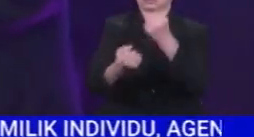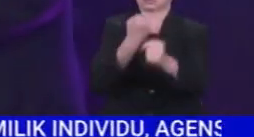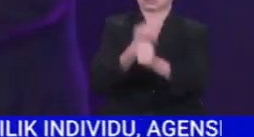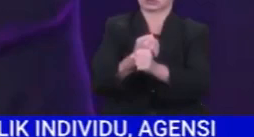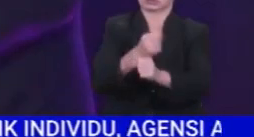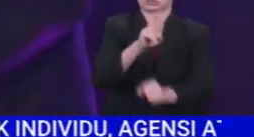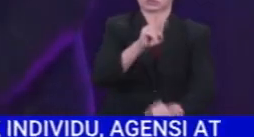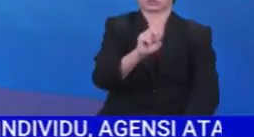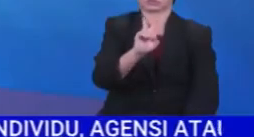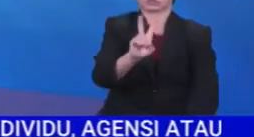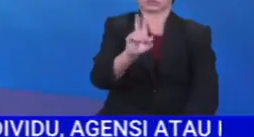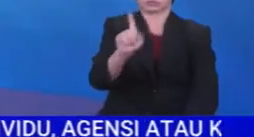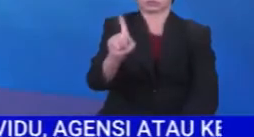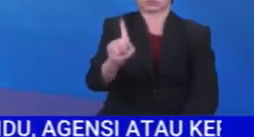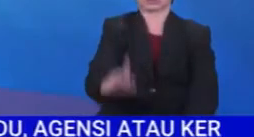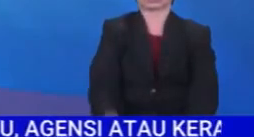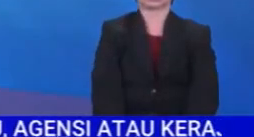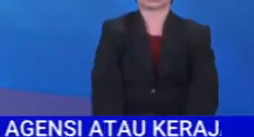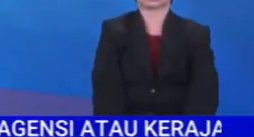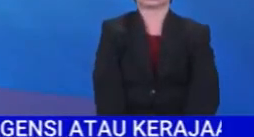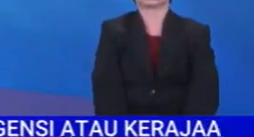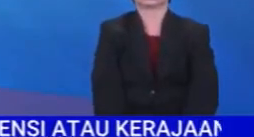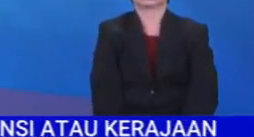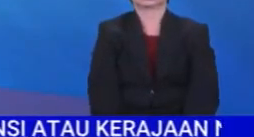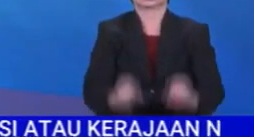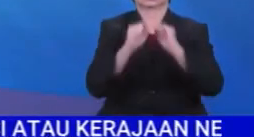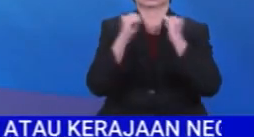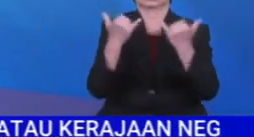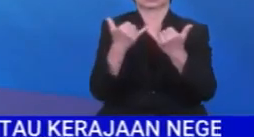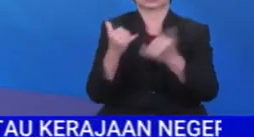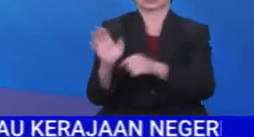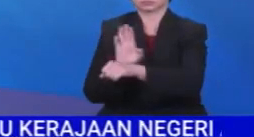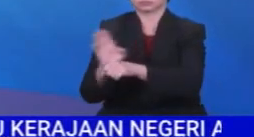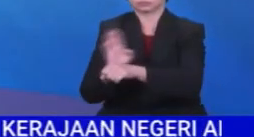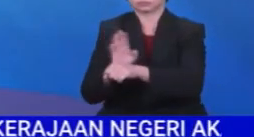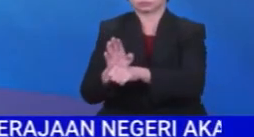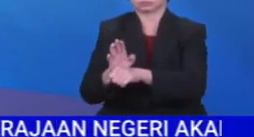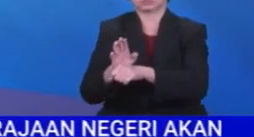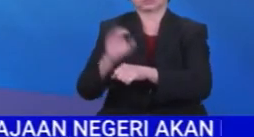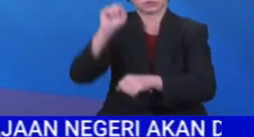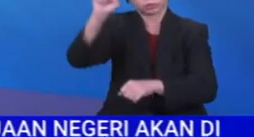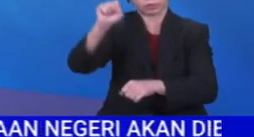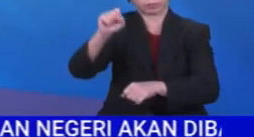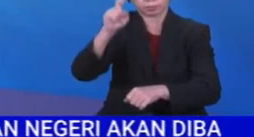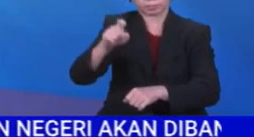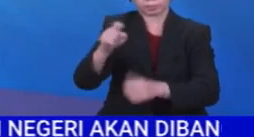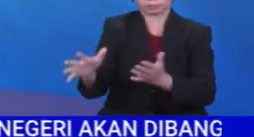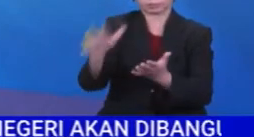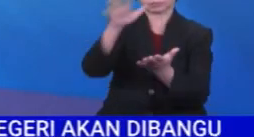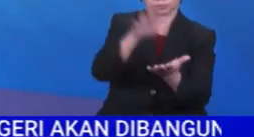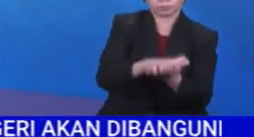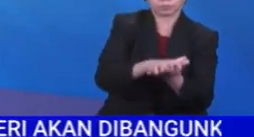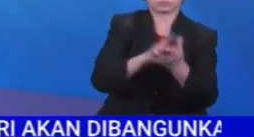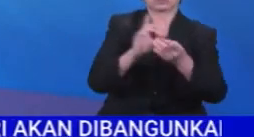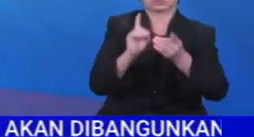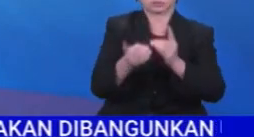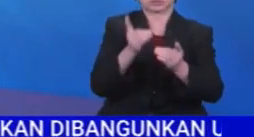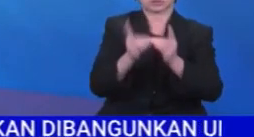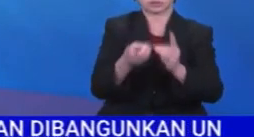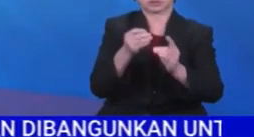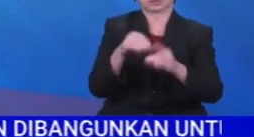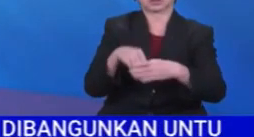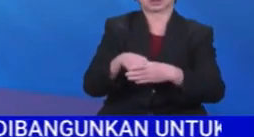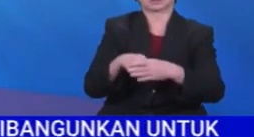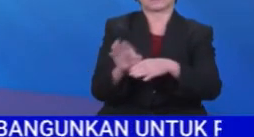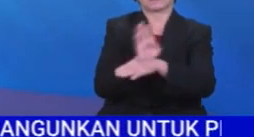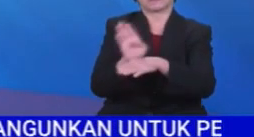2021 nanti Hai Serikat dan Usahawan di negeri ini perlu mengadaptasikan pendigitalan dalam